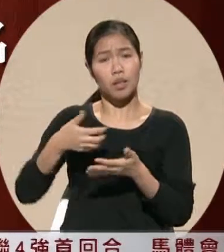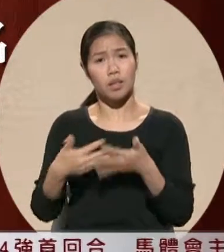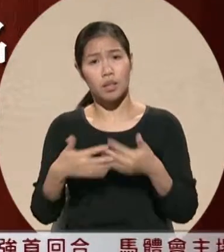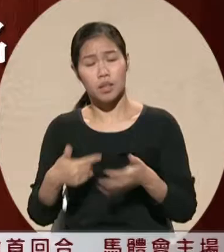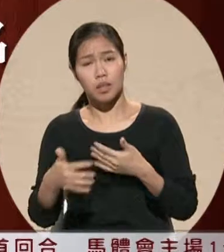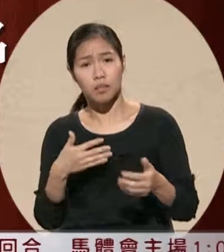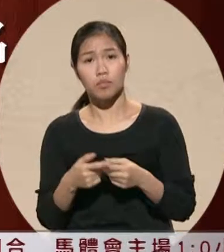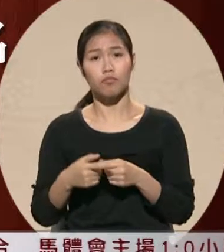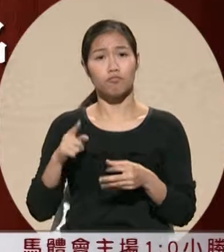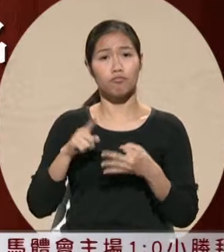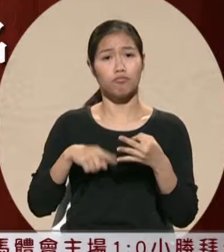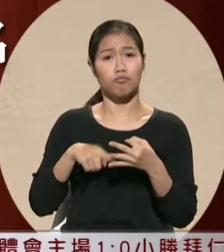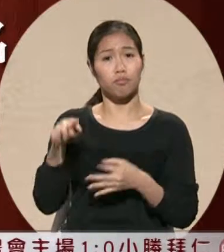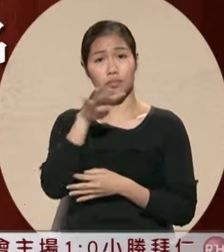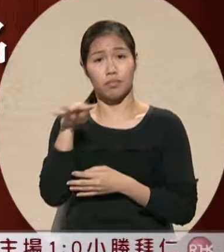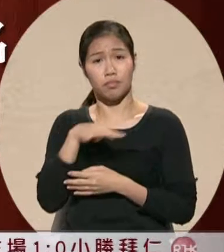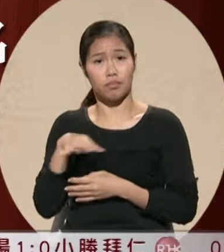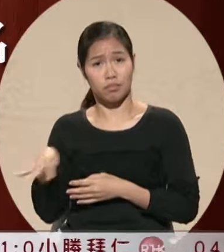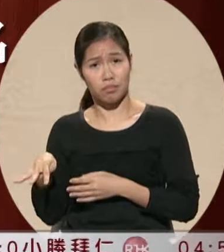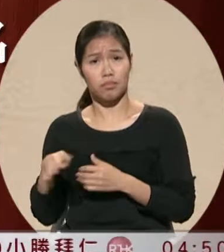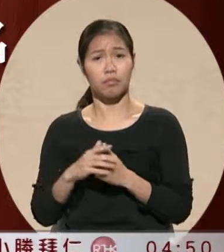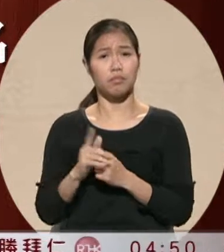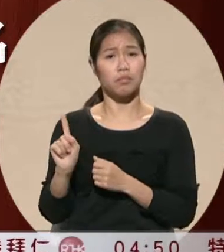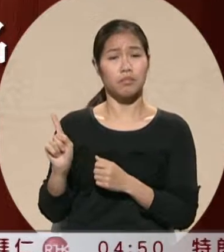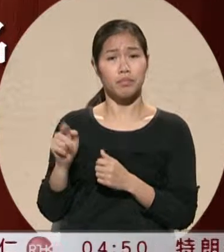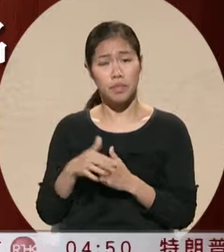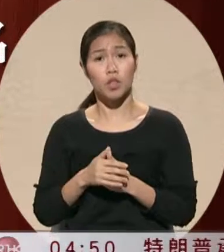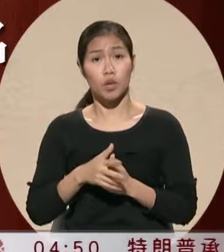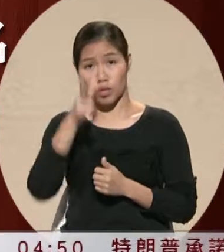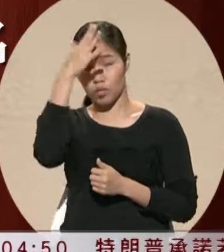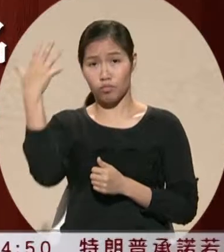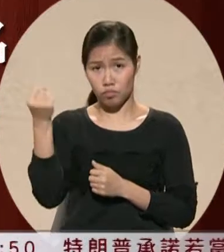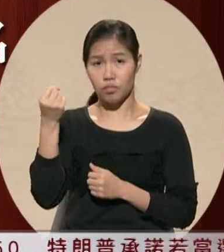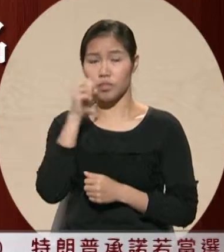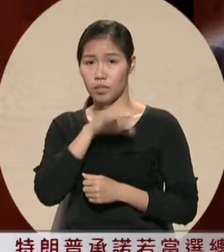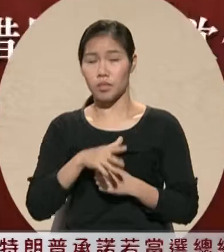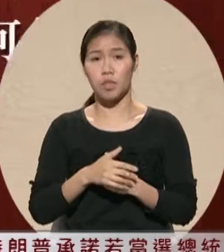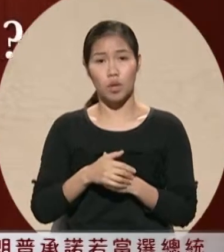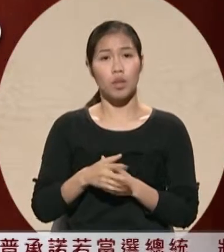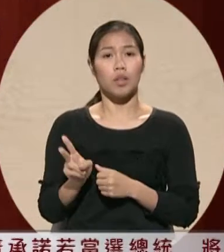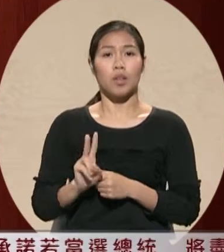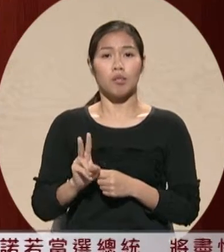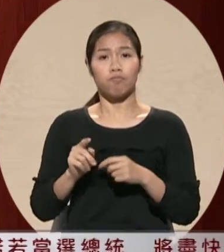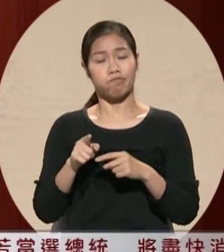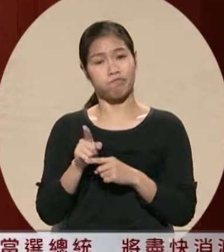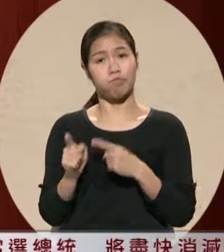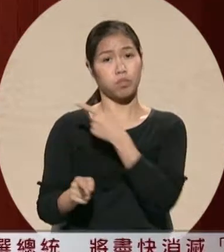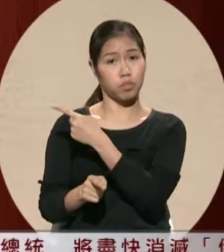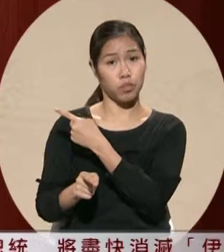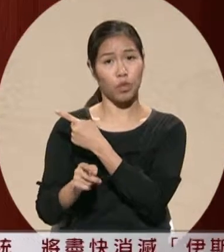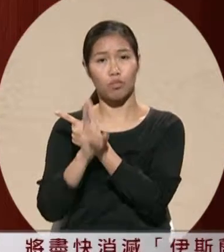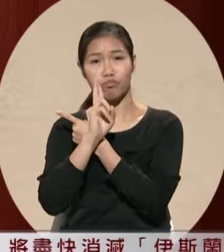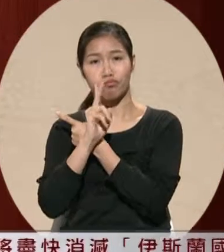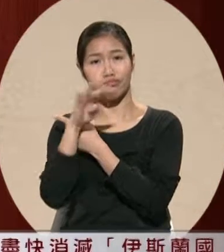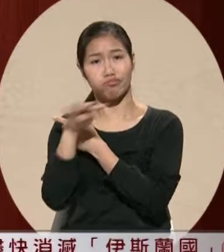得滿城風雨，聲名浪藉，決非偶然。 而對於梁振英的管治，他就說下場只會是借問溫君